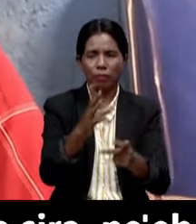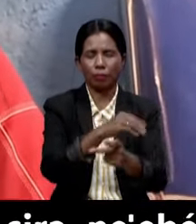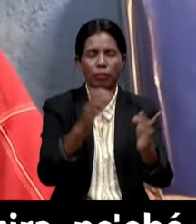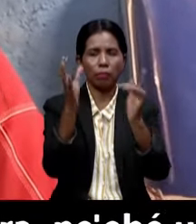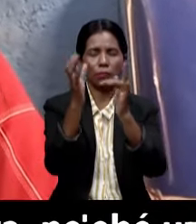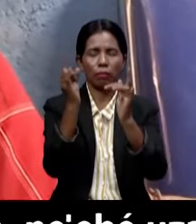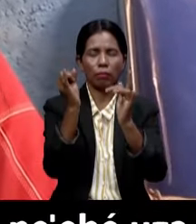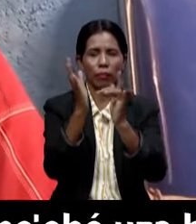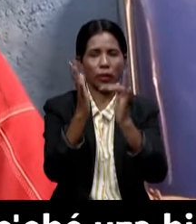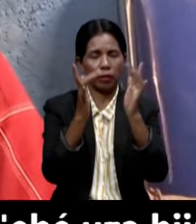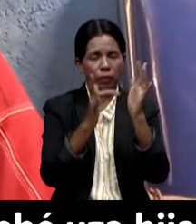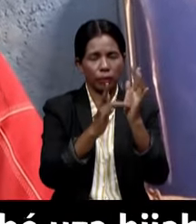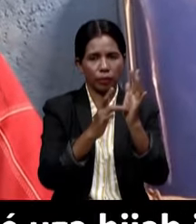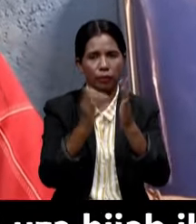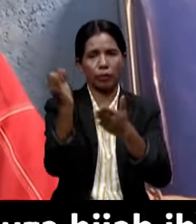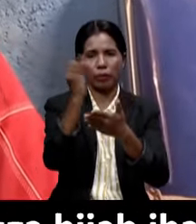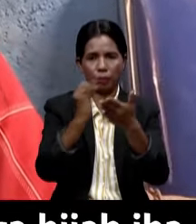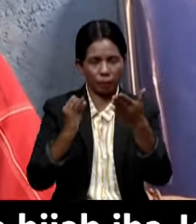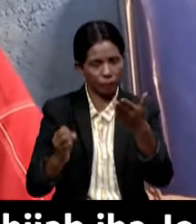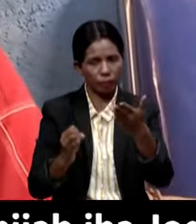berpia Kristu Reinia ne,